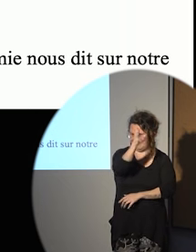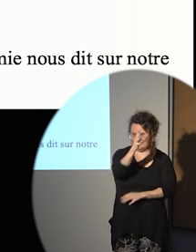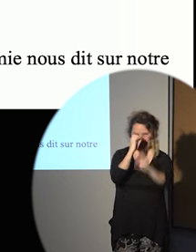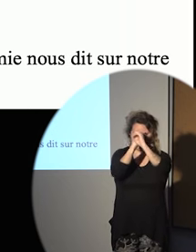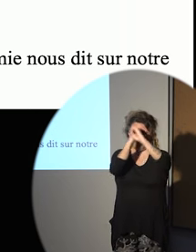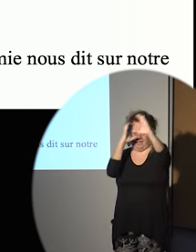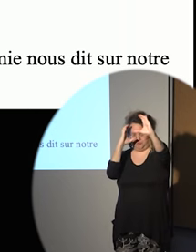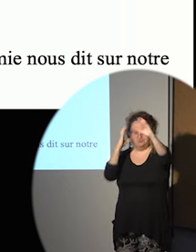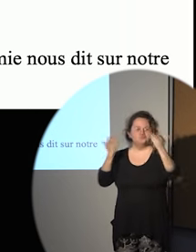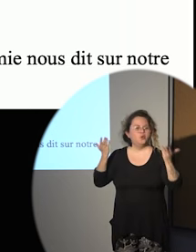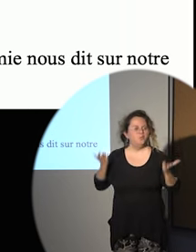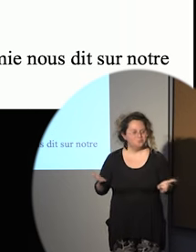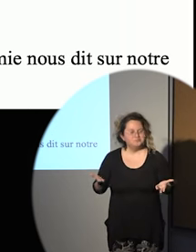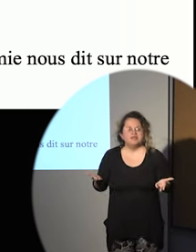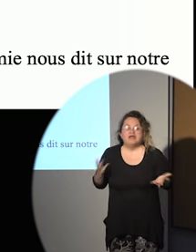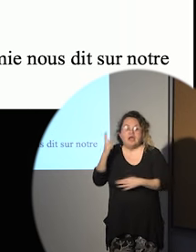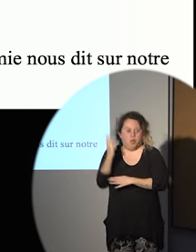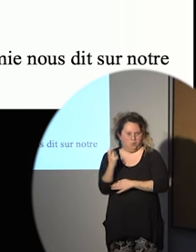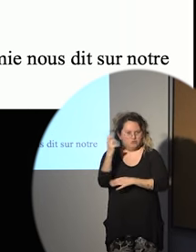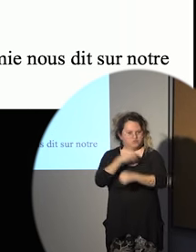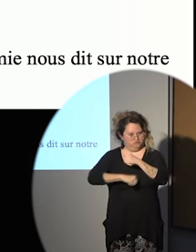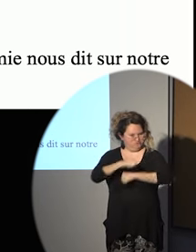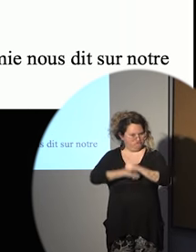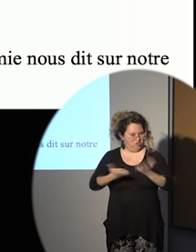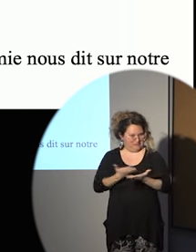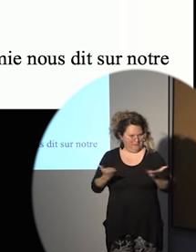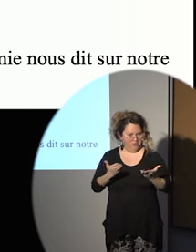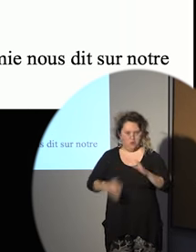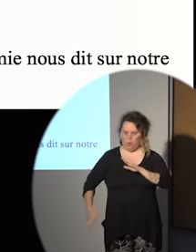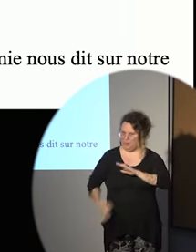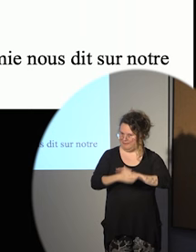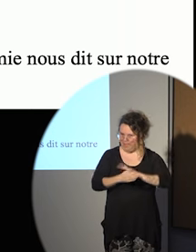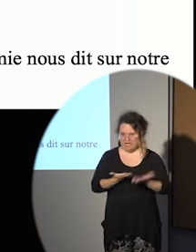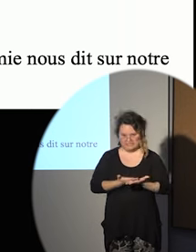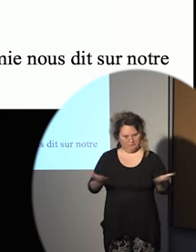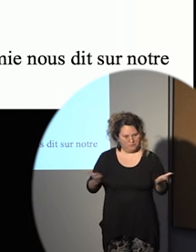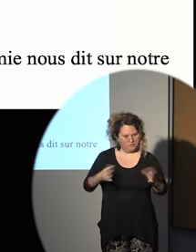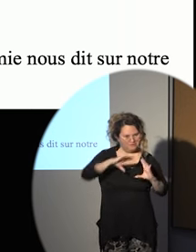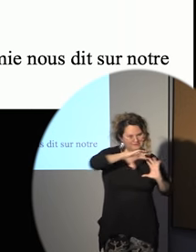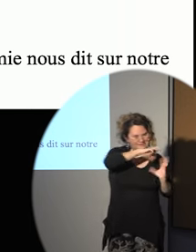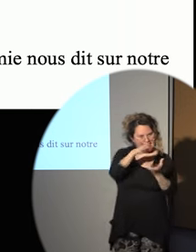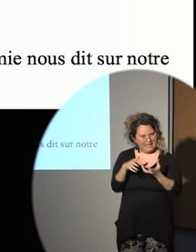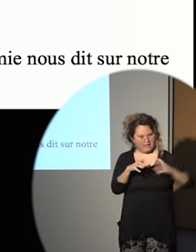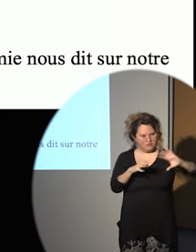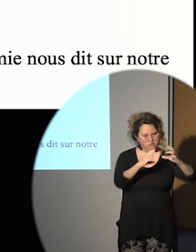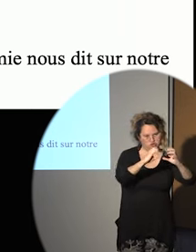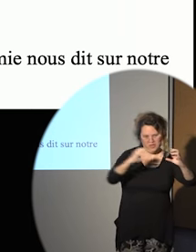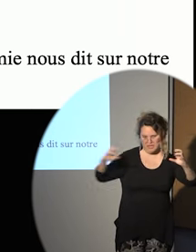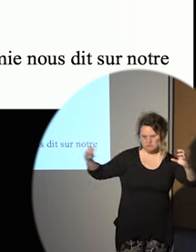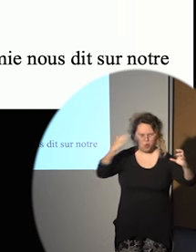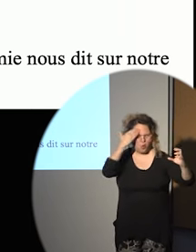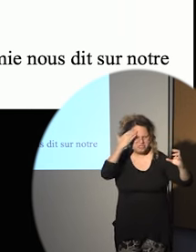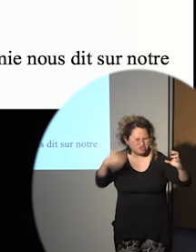assez simple. D'une part, on va vraiment partir de chez nous, de la Terre, de ce qu'on connaît, du système solaire qu'on connaît bien,